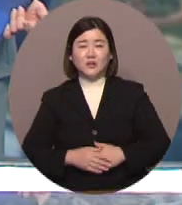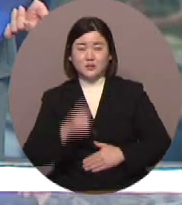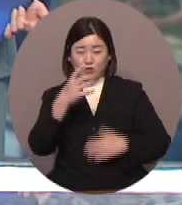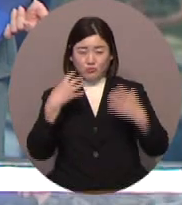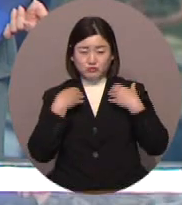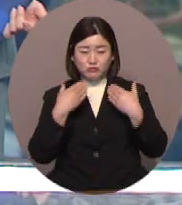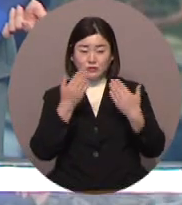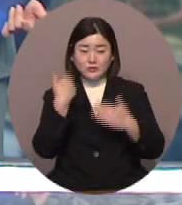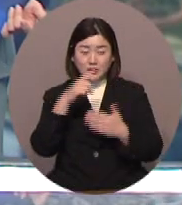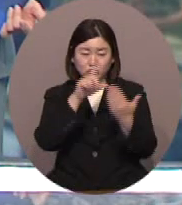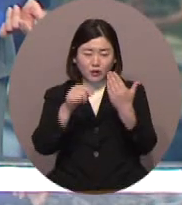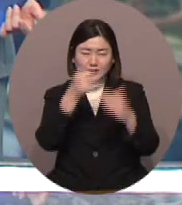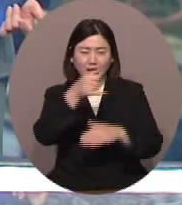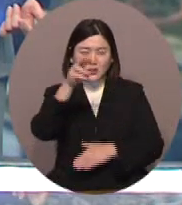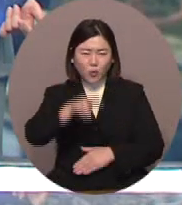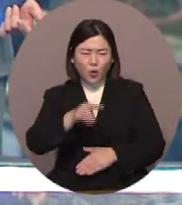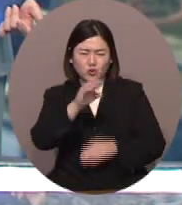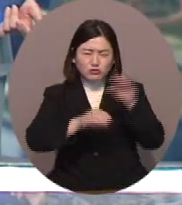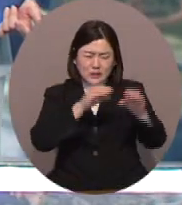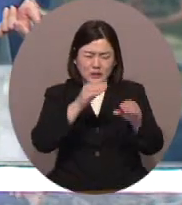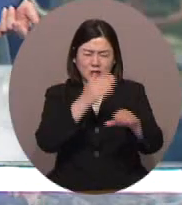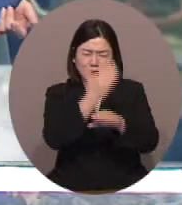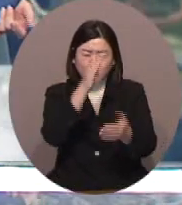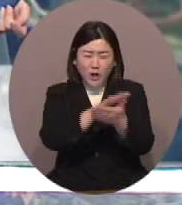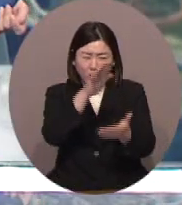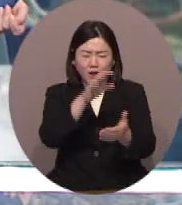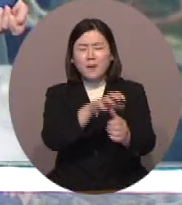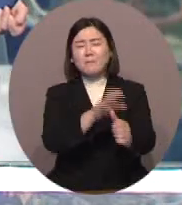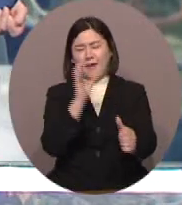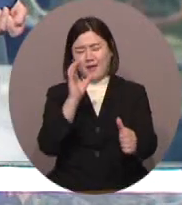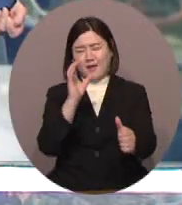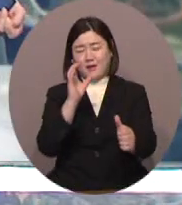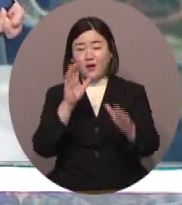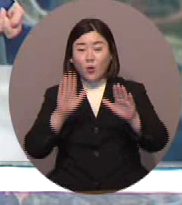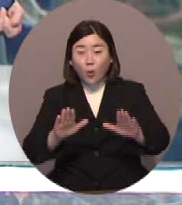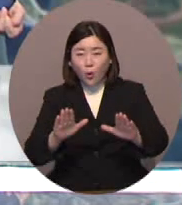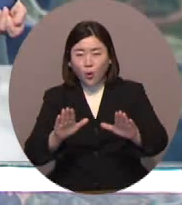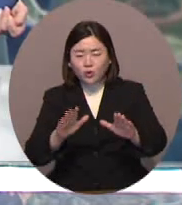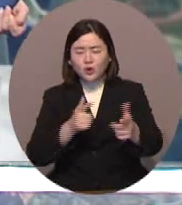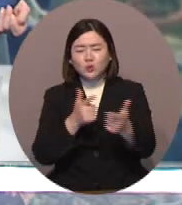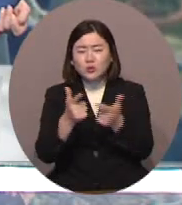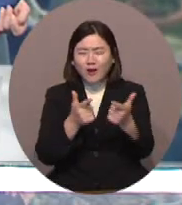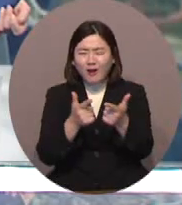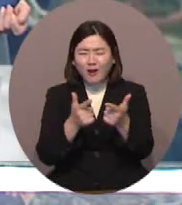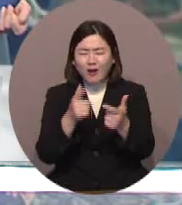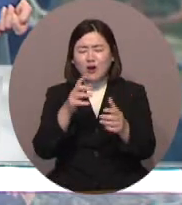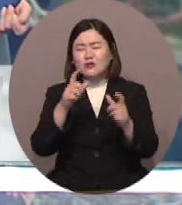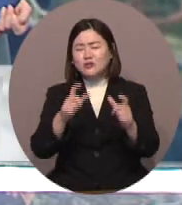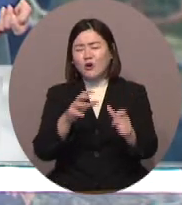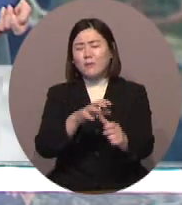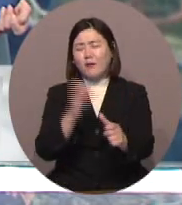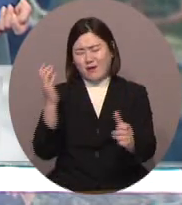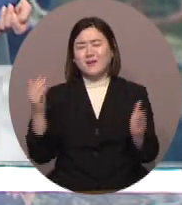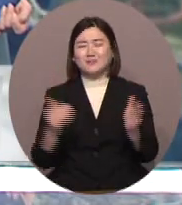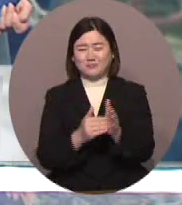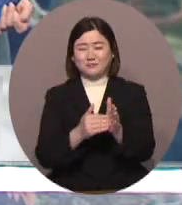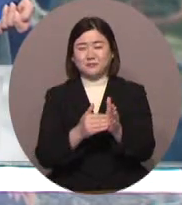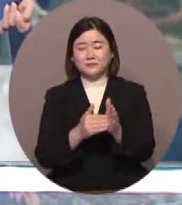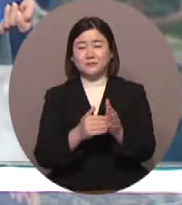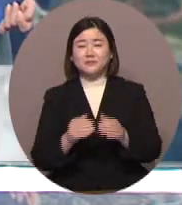정부가 지난 9월 세종시를 투기 과열지구에서 해제한 데 이어 오늘 조정대상지역 규제까지